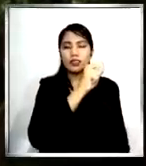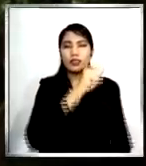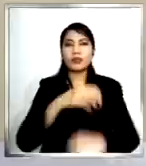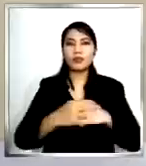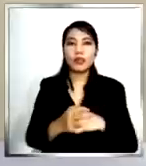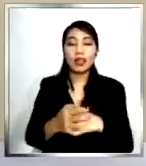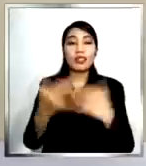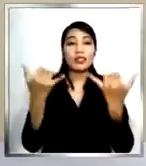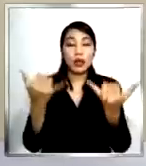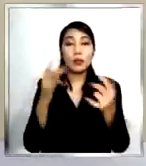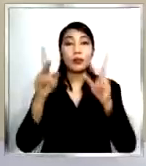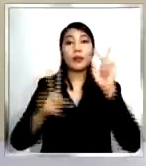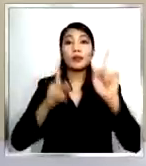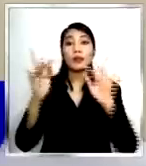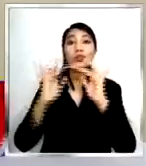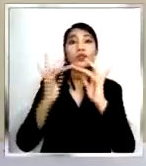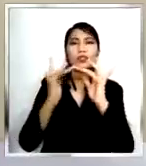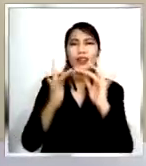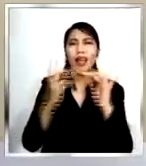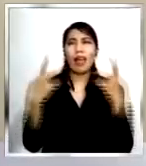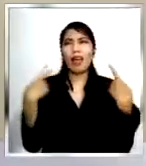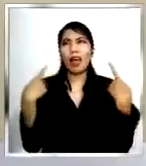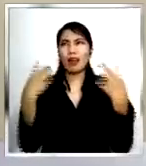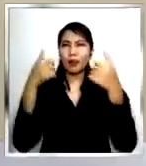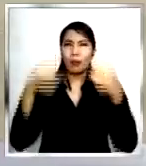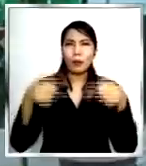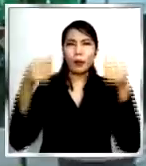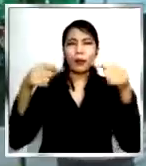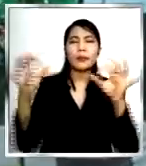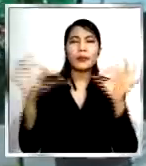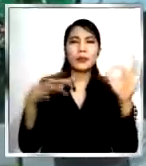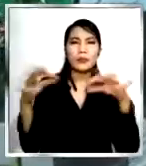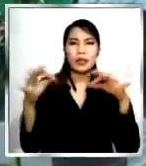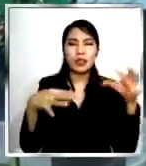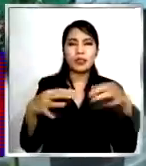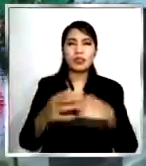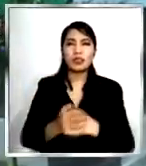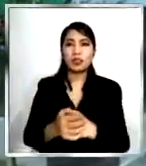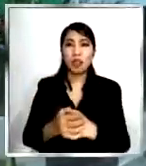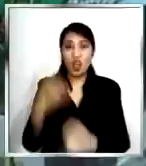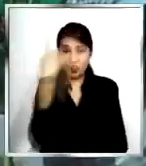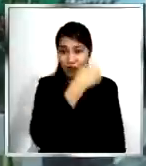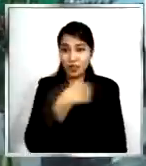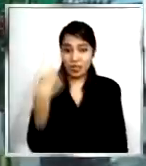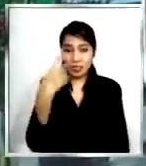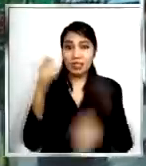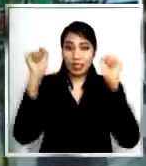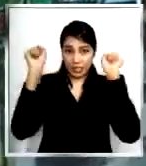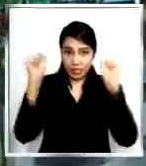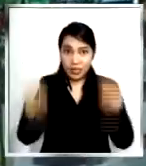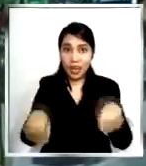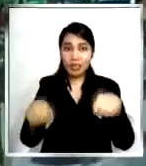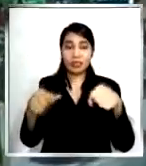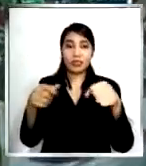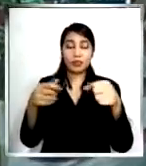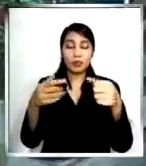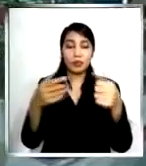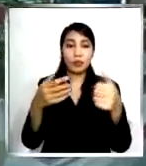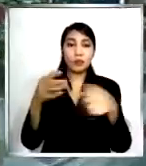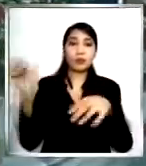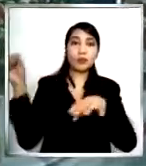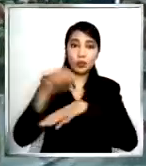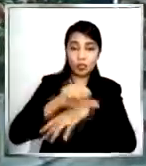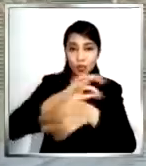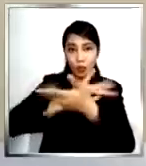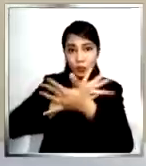Youth. Kakabababa ng kaso ng COVID yung mukha niya. As public officials, syempre nandoon tayo dapat sa level